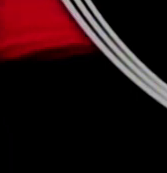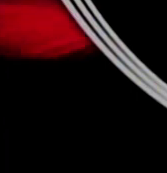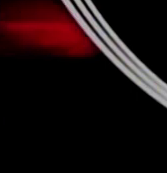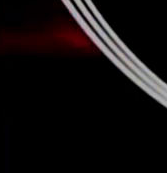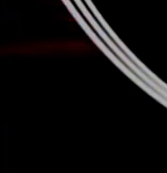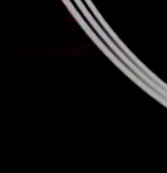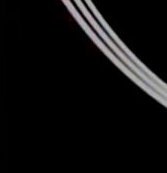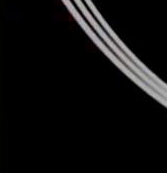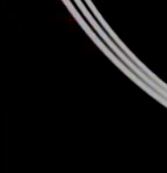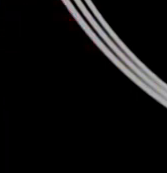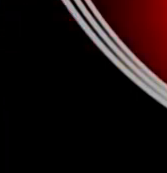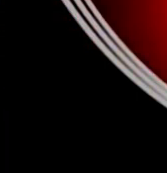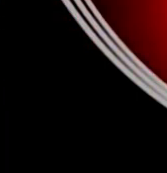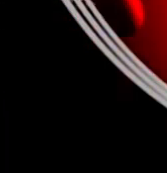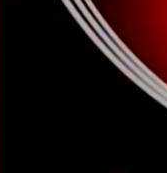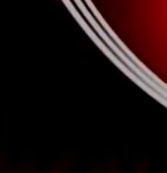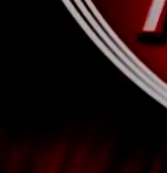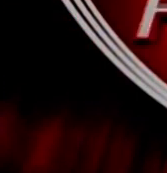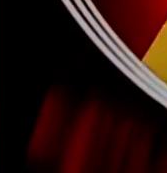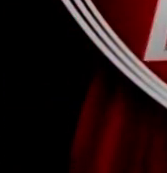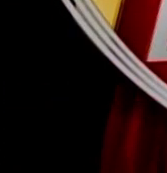Hot News Express।